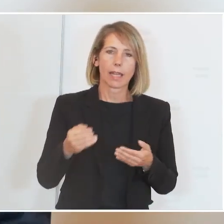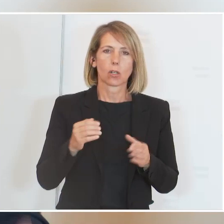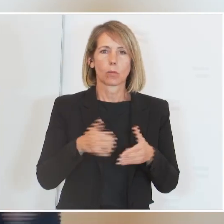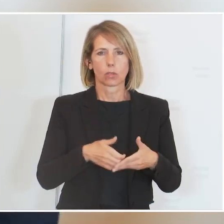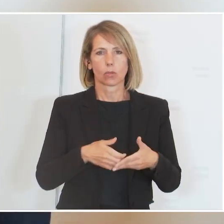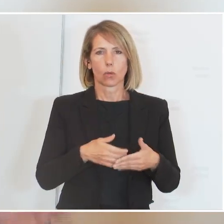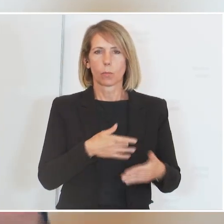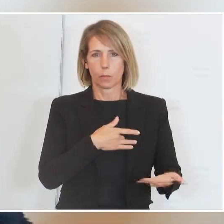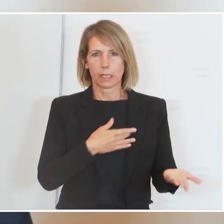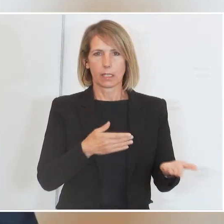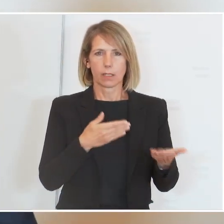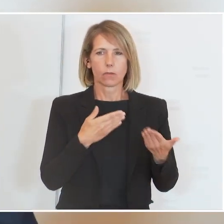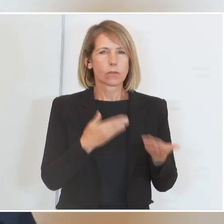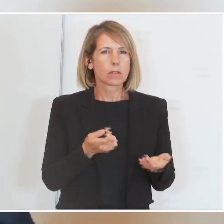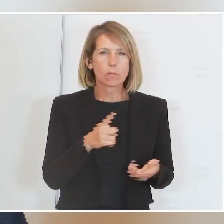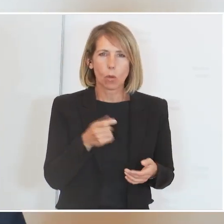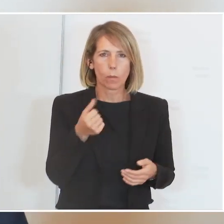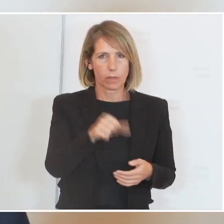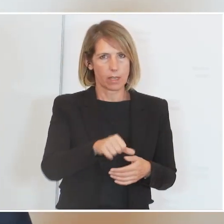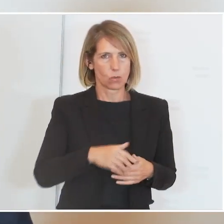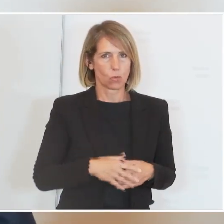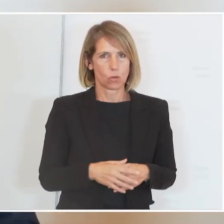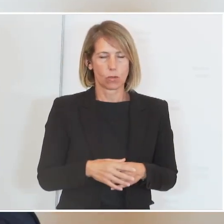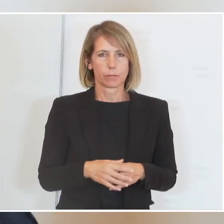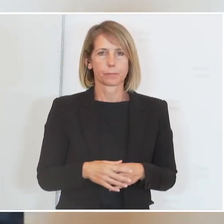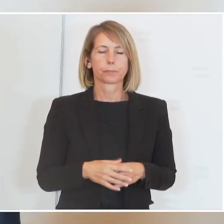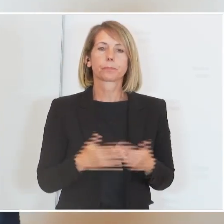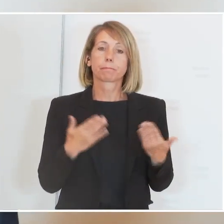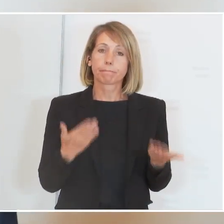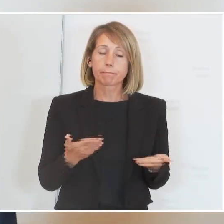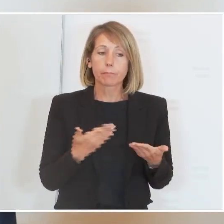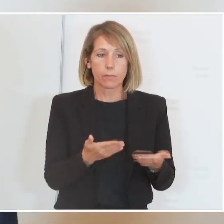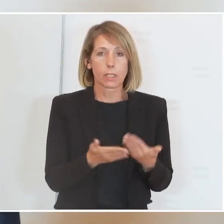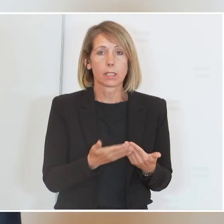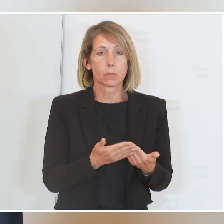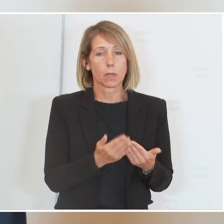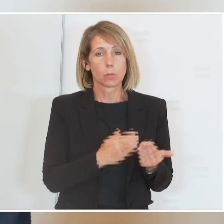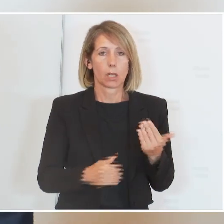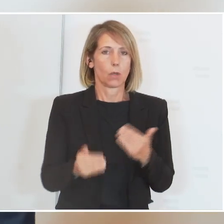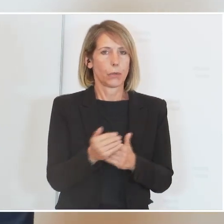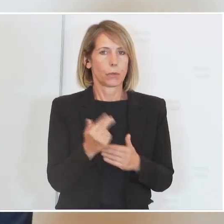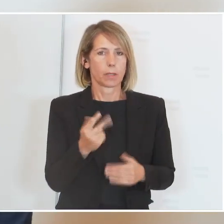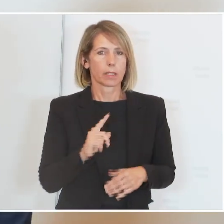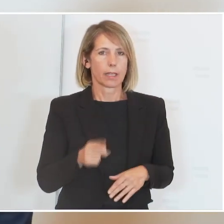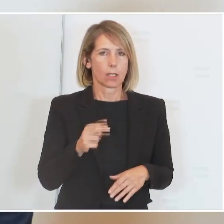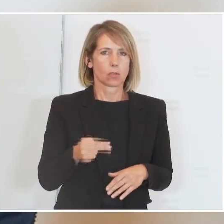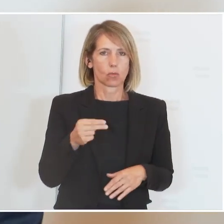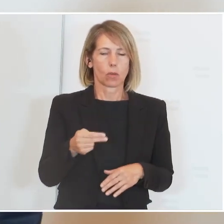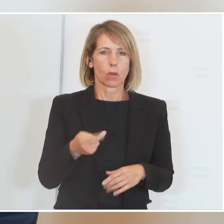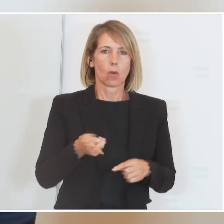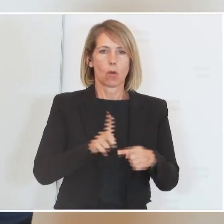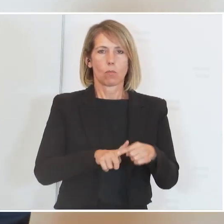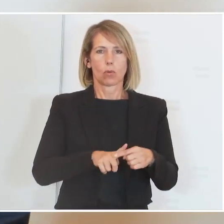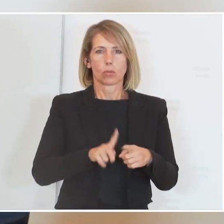anvisiert, hier dann reingerechnet werden kann. Also in diesem Beispiel über 3.000 Euro plus die